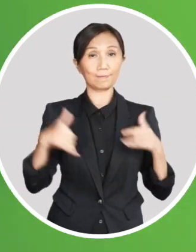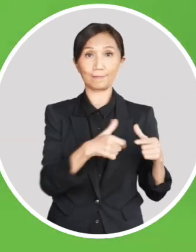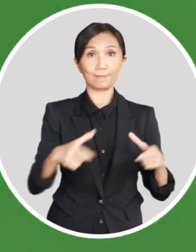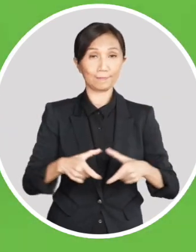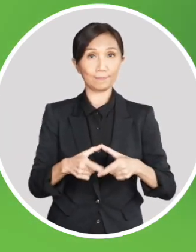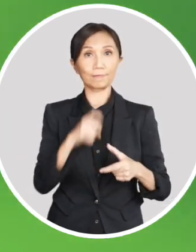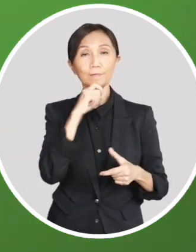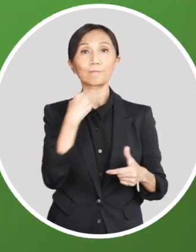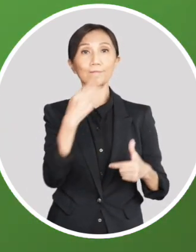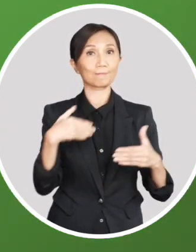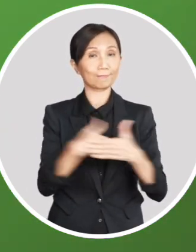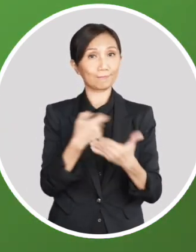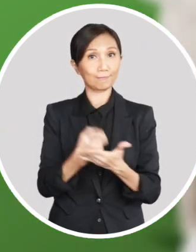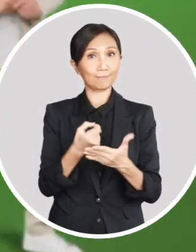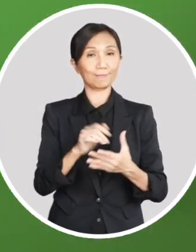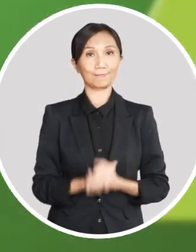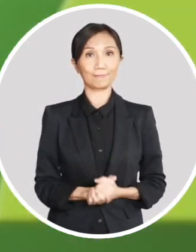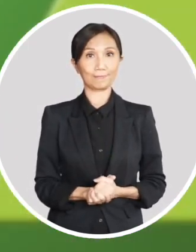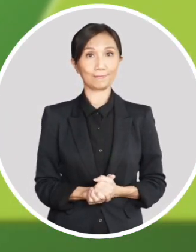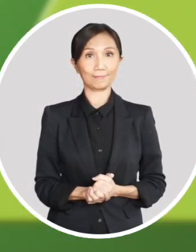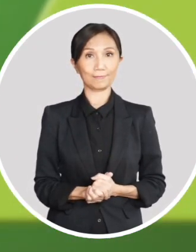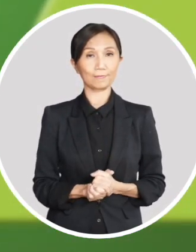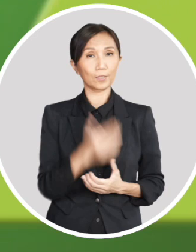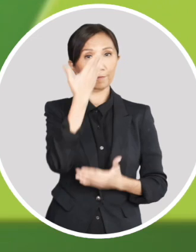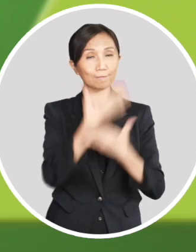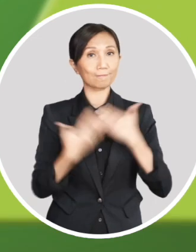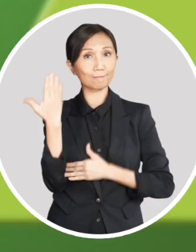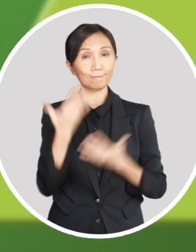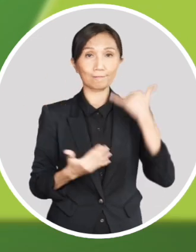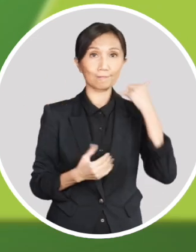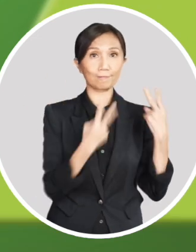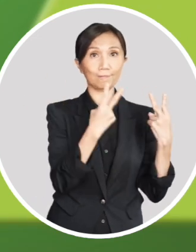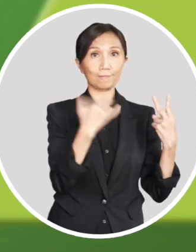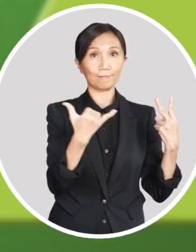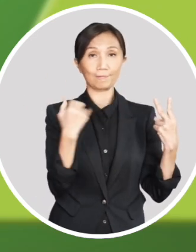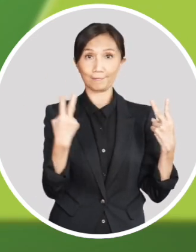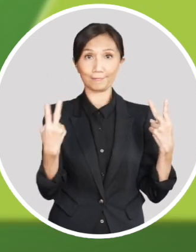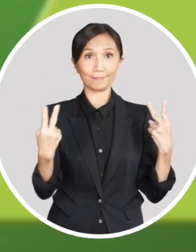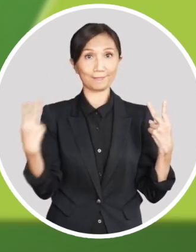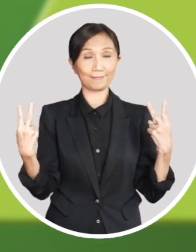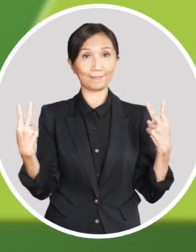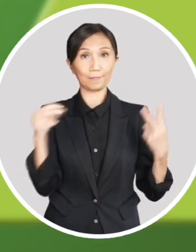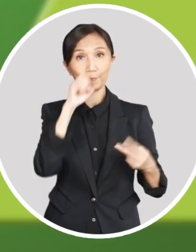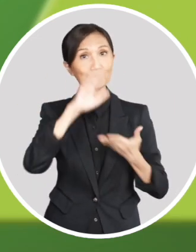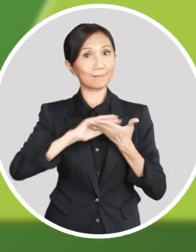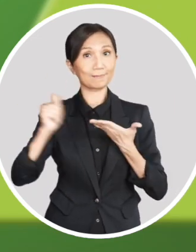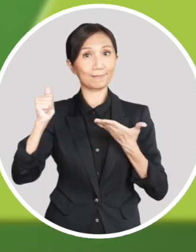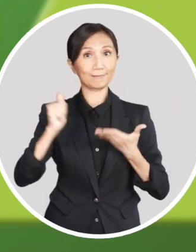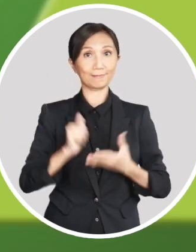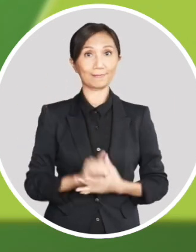卡，享用$2搭车优惠。 上乐游卡网页或者打22662222了解多啲啦。